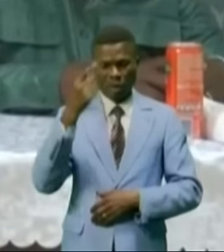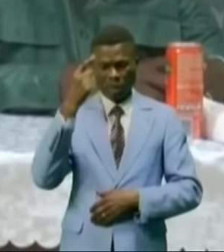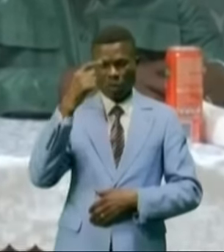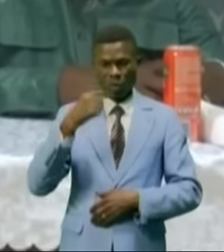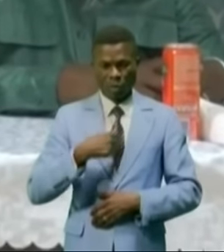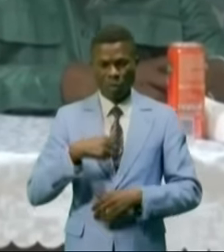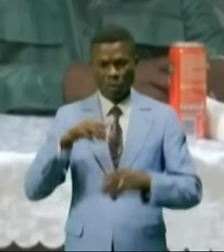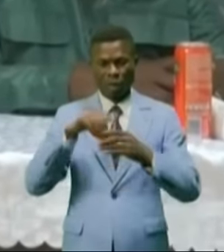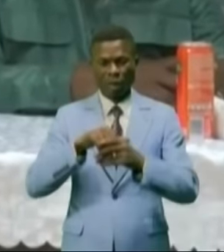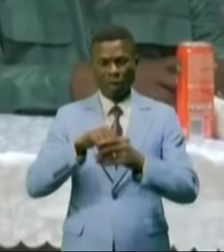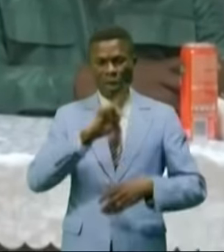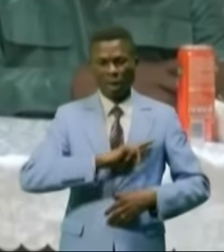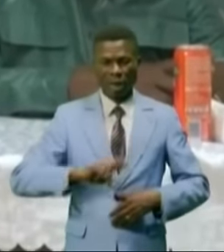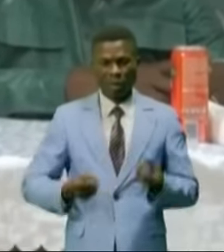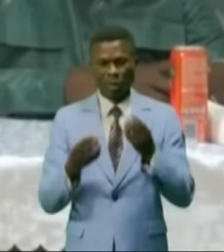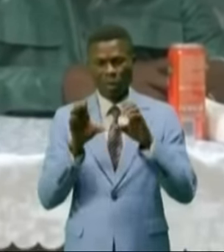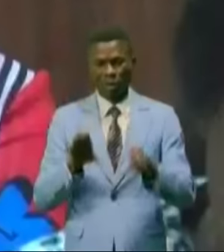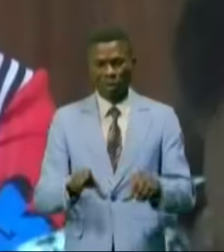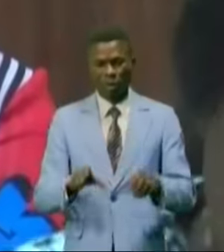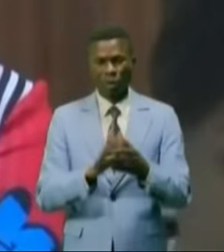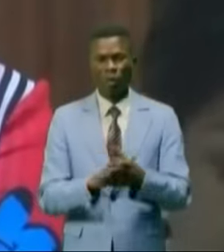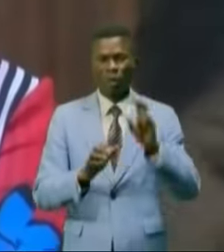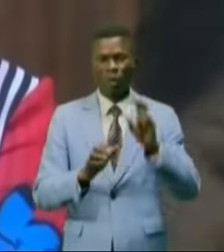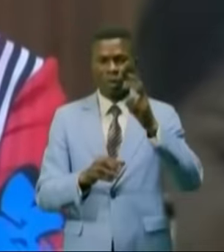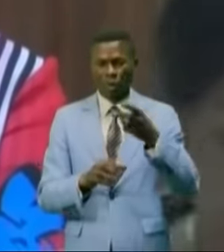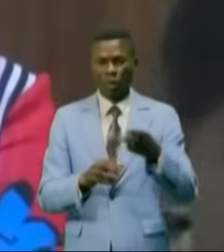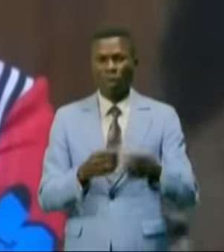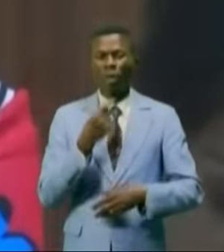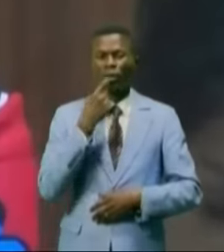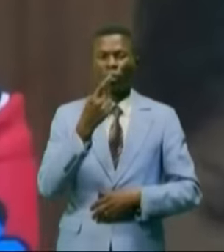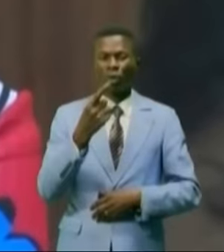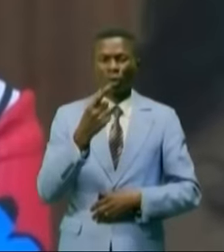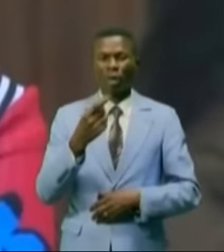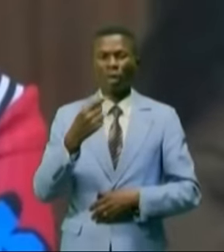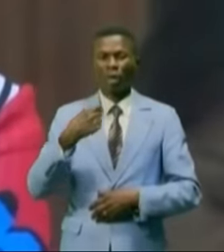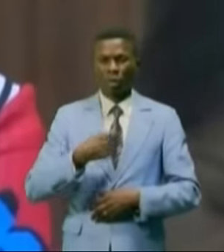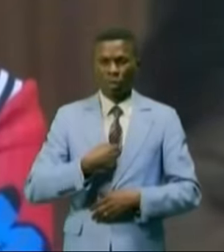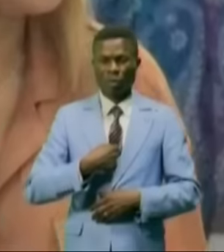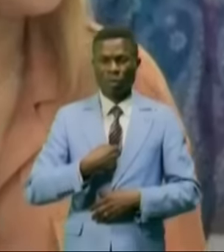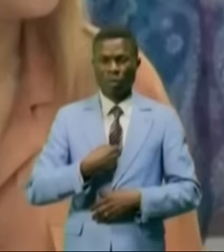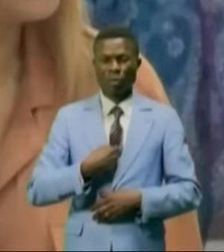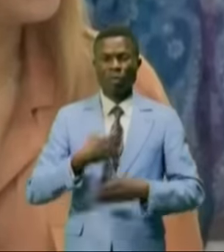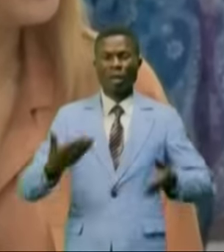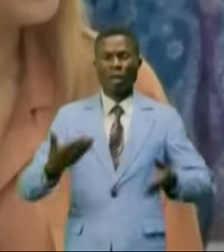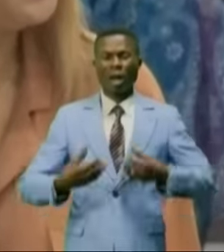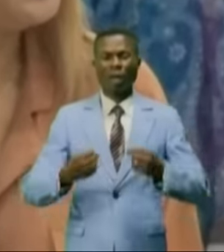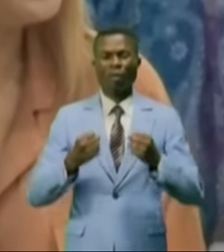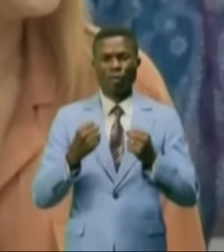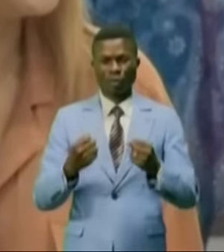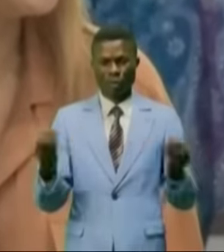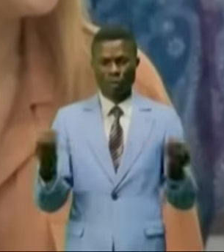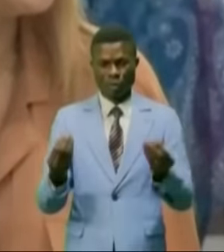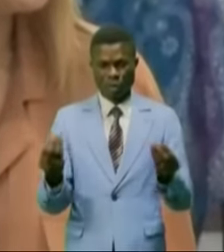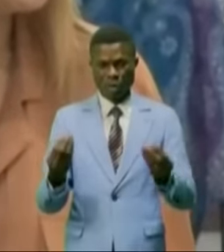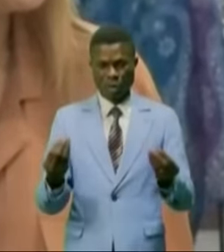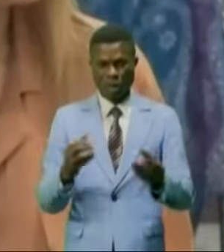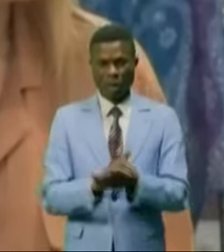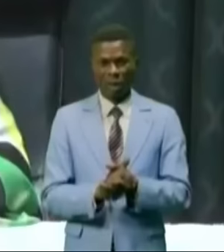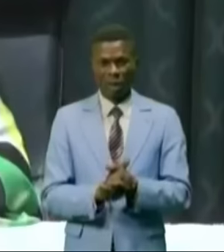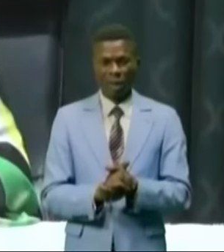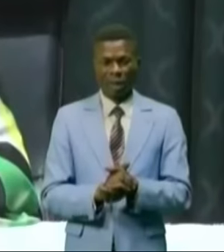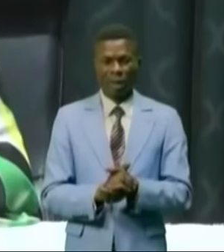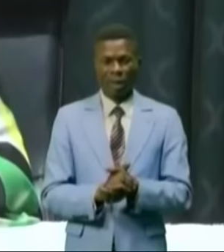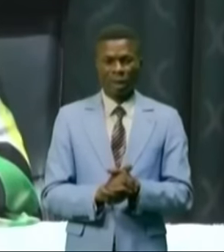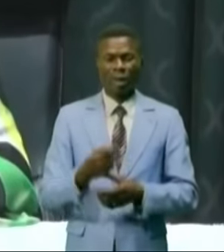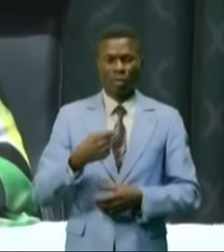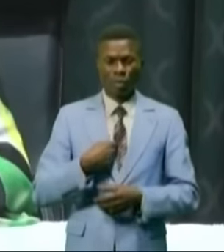mon ministère. Et mon Dieu, j'ai dit que je suis la plus heureuse parce que j'ai